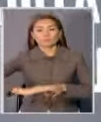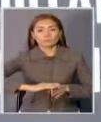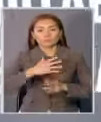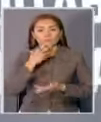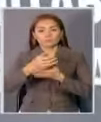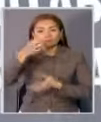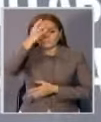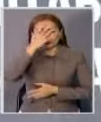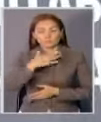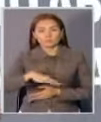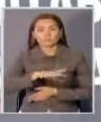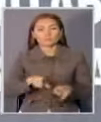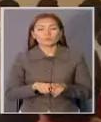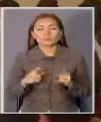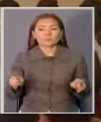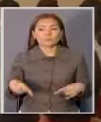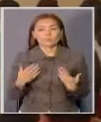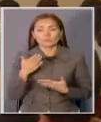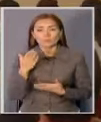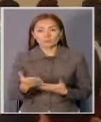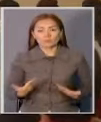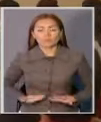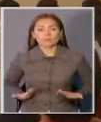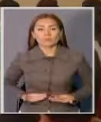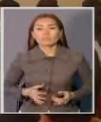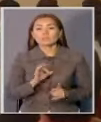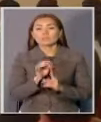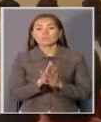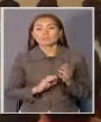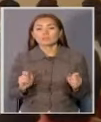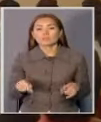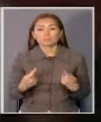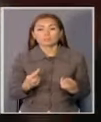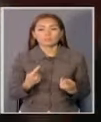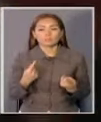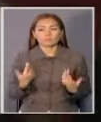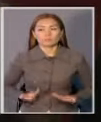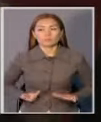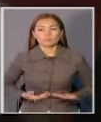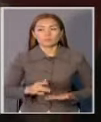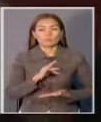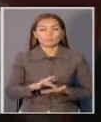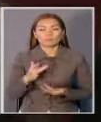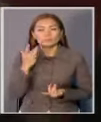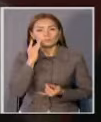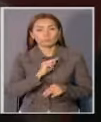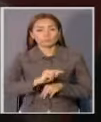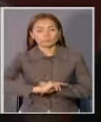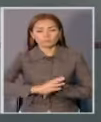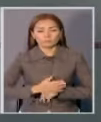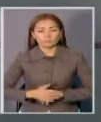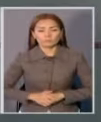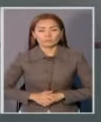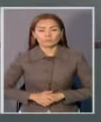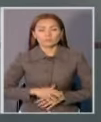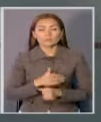свои знания за рубежом и вносить вклад в общественную жизнь. В целях дальнейшего развития процесса для жителей города провели мастер-класс.